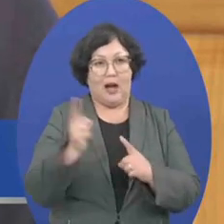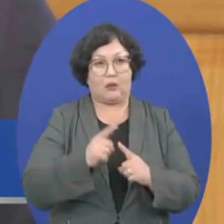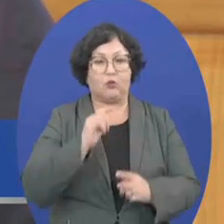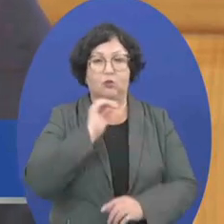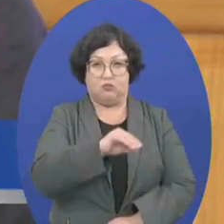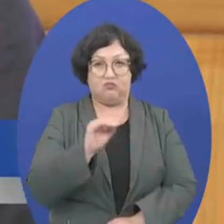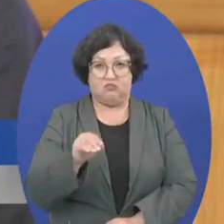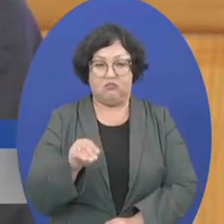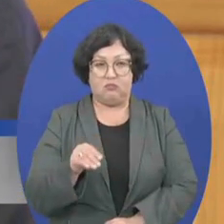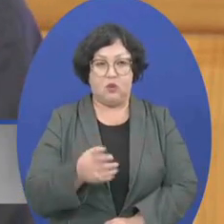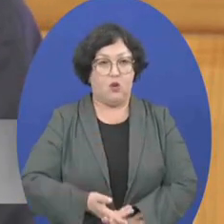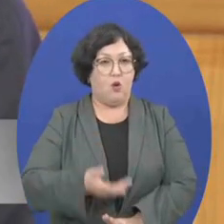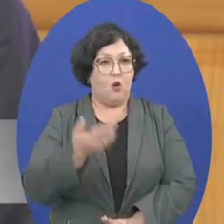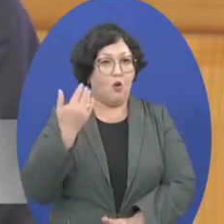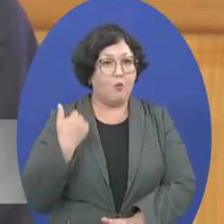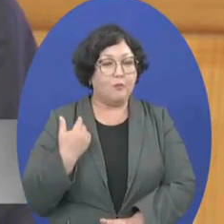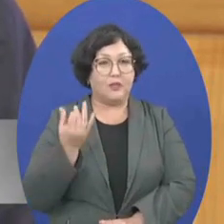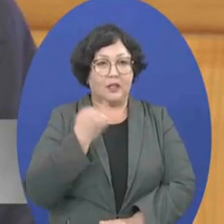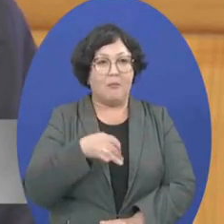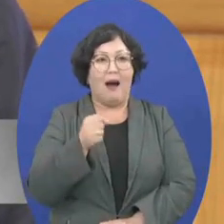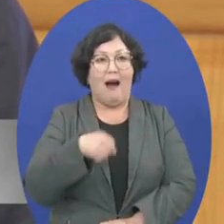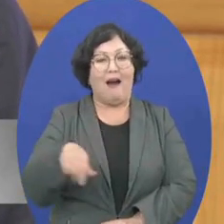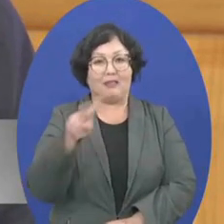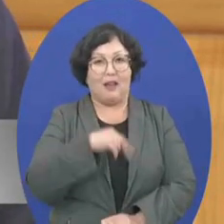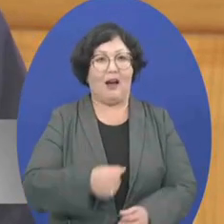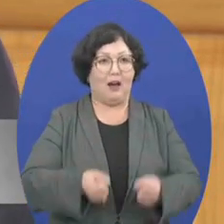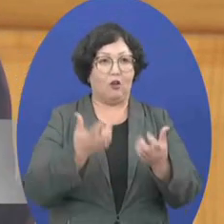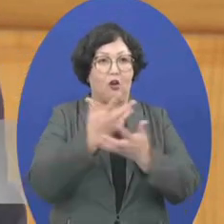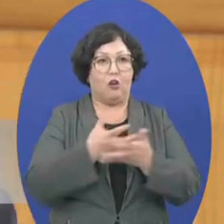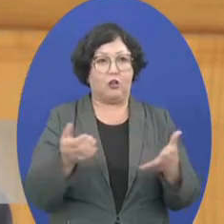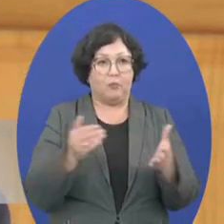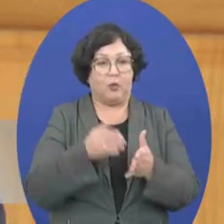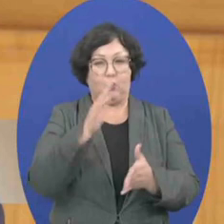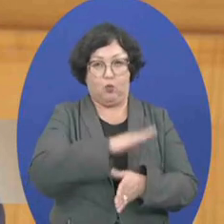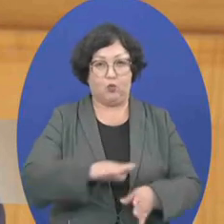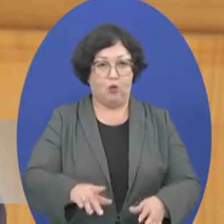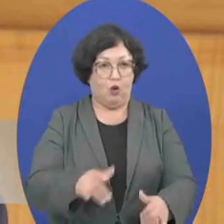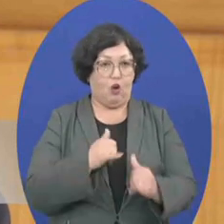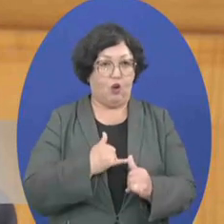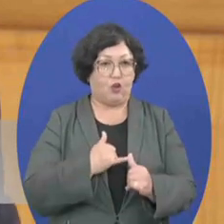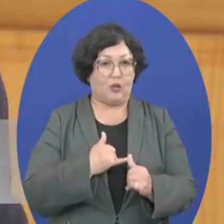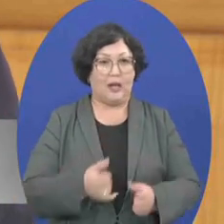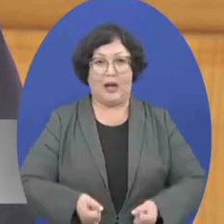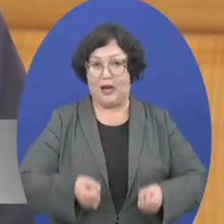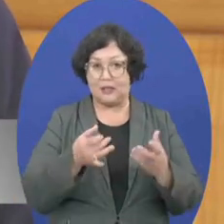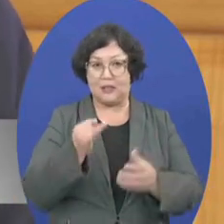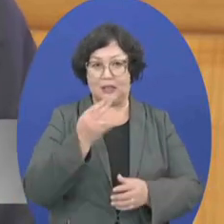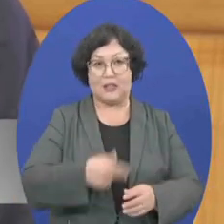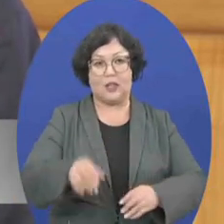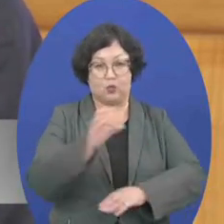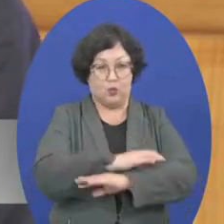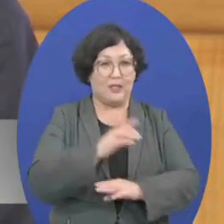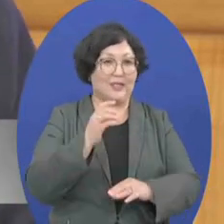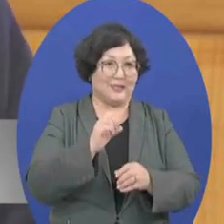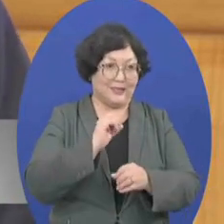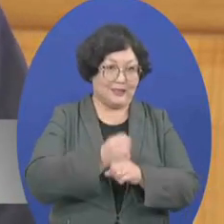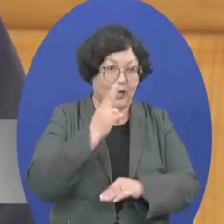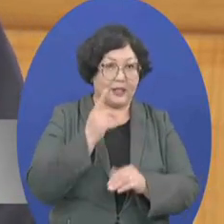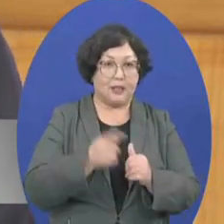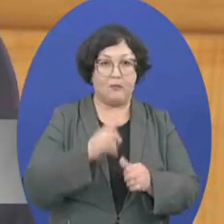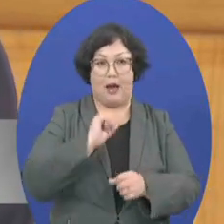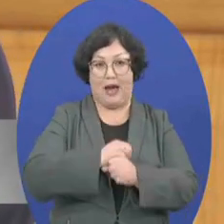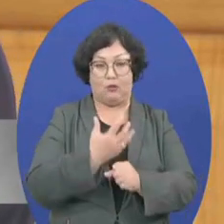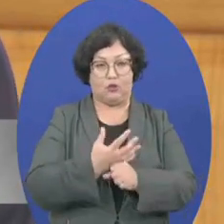одоо ийм юу гаргасан алдаа тодорхойлж гаргасан олон мянган хүүхдүүдийн хохирол өчөөлсөн энэ ихтэй сургуулийн захирлуудтай бид нар хариуцлага